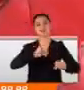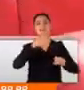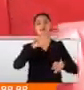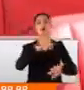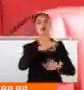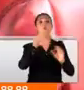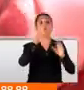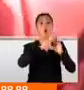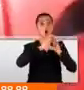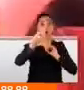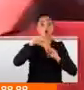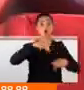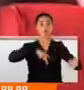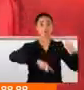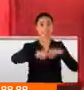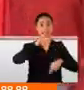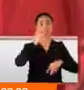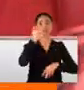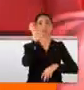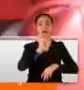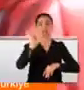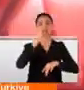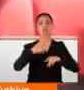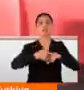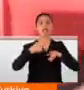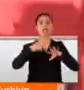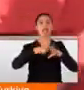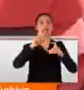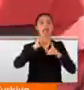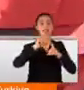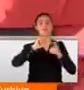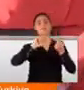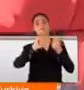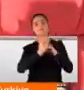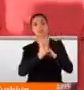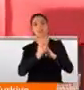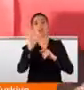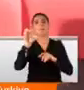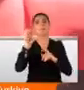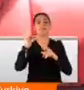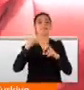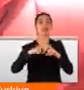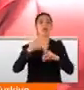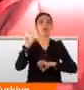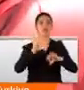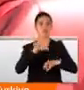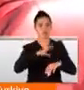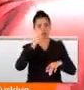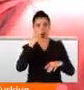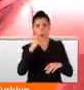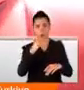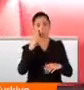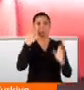de artık 6 Eylül itibariyle HES kodu uygulamasından PCR testinizin olup olmadığını bakılacak.